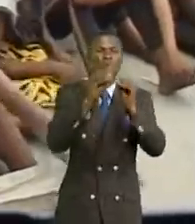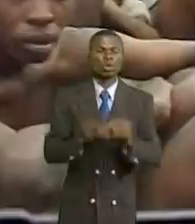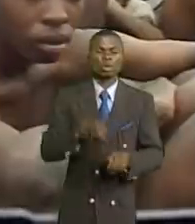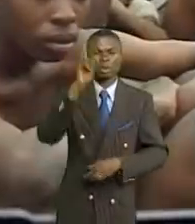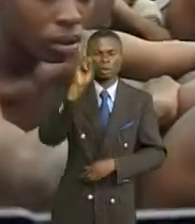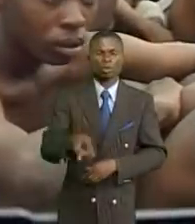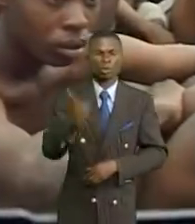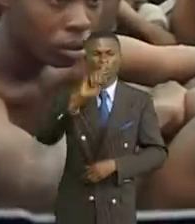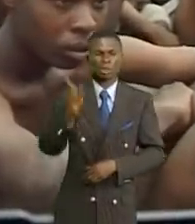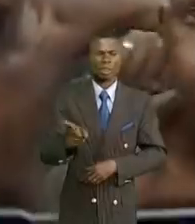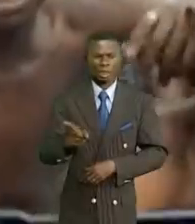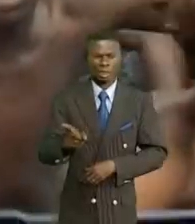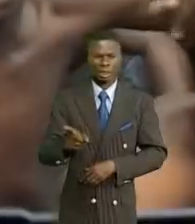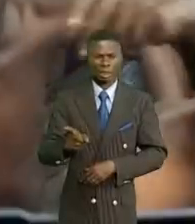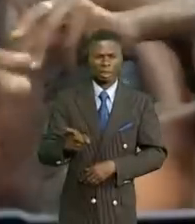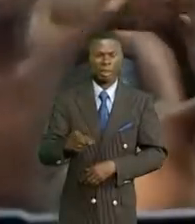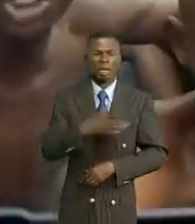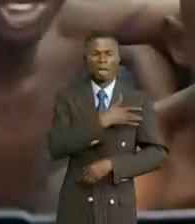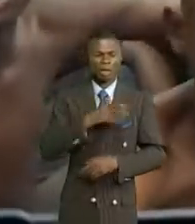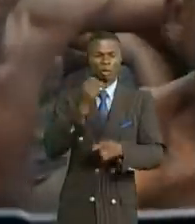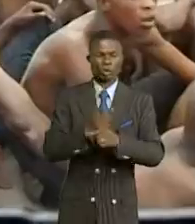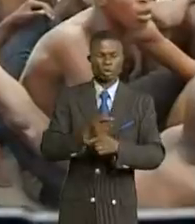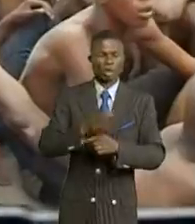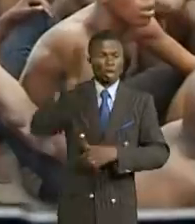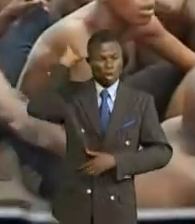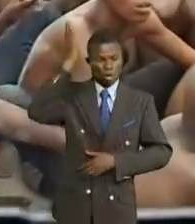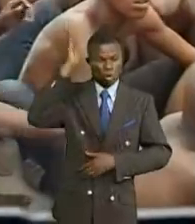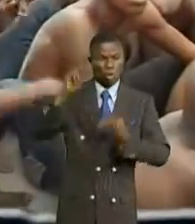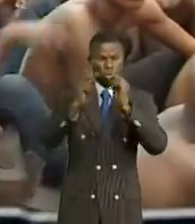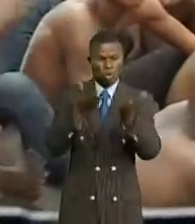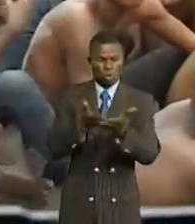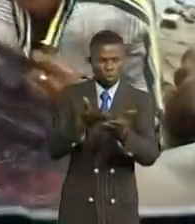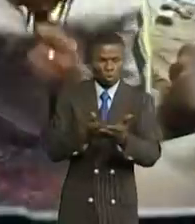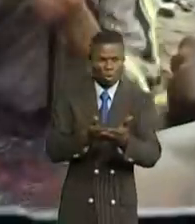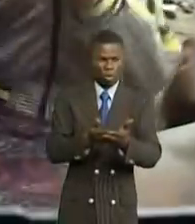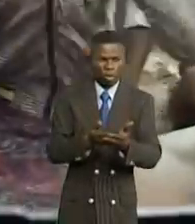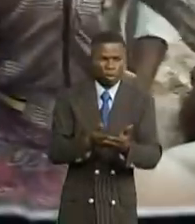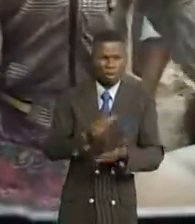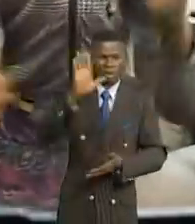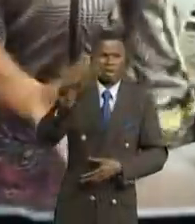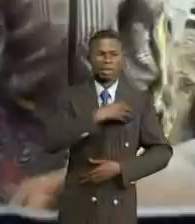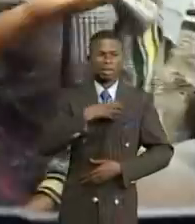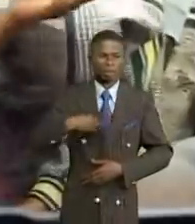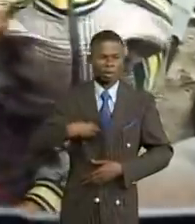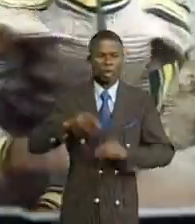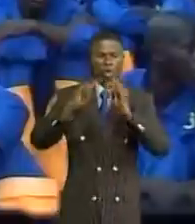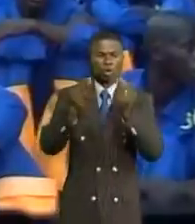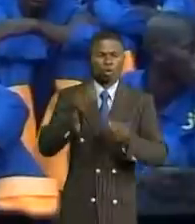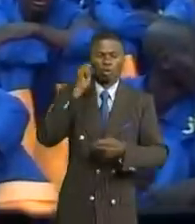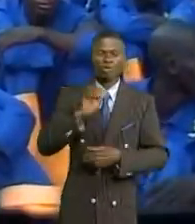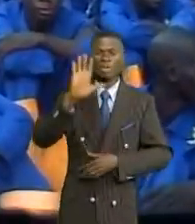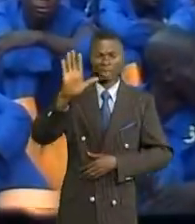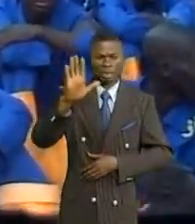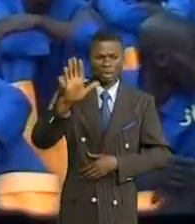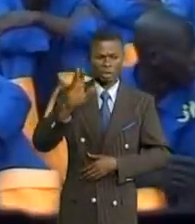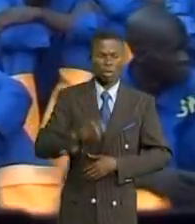hors-la-loi appelés kuluna parmi eux cinq femmes constituant la cinquième vague ils ont